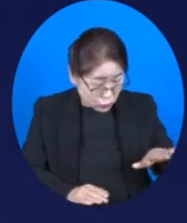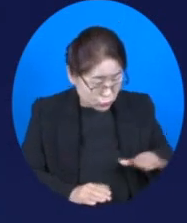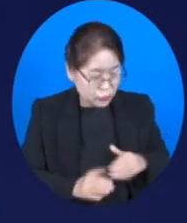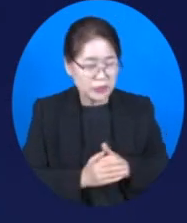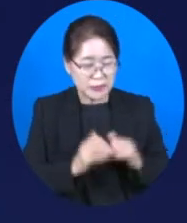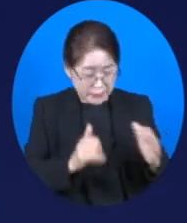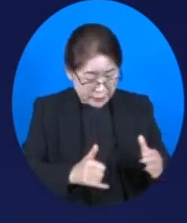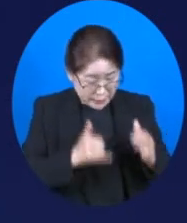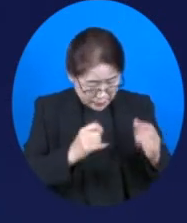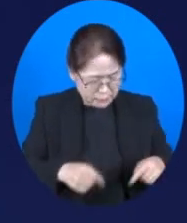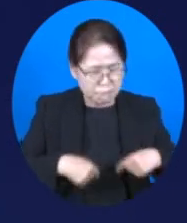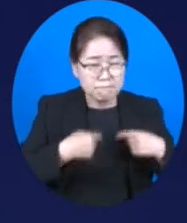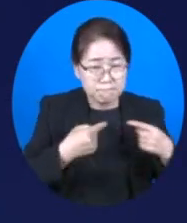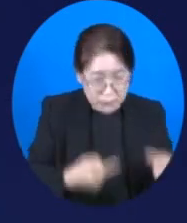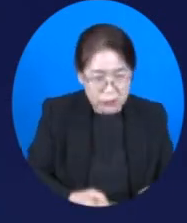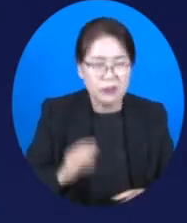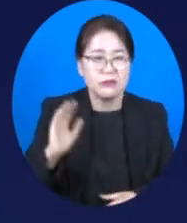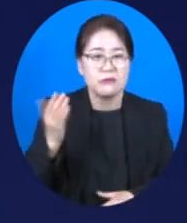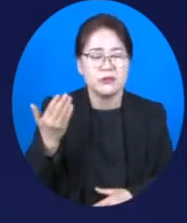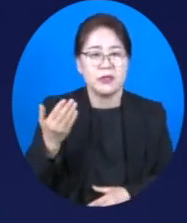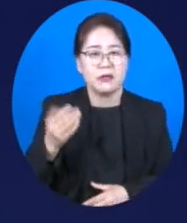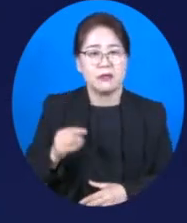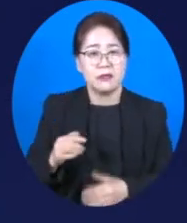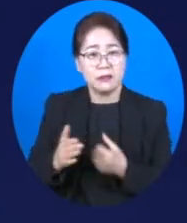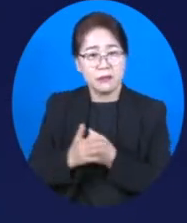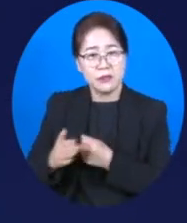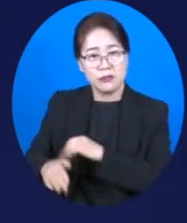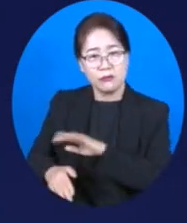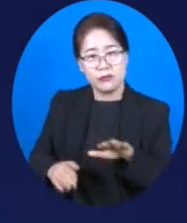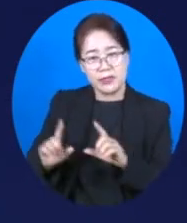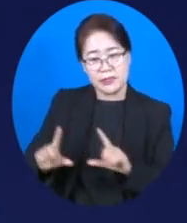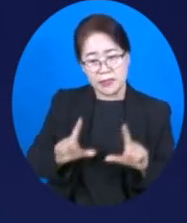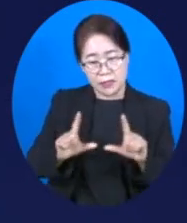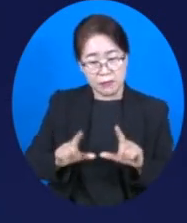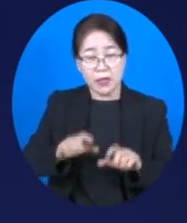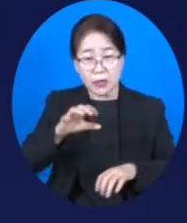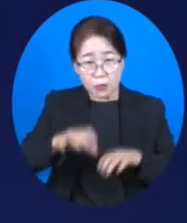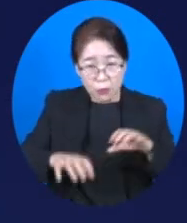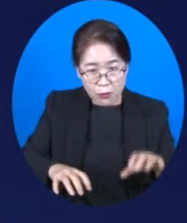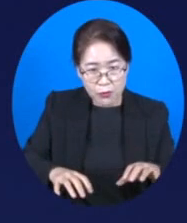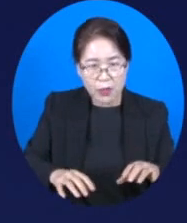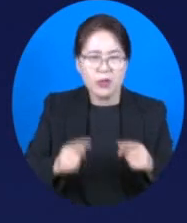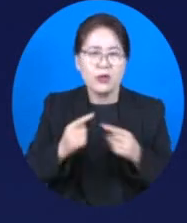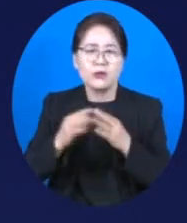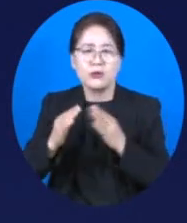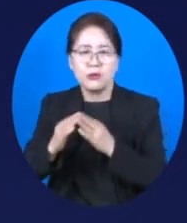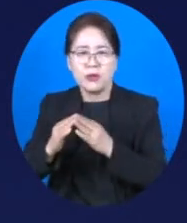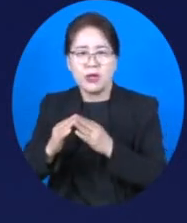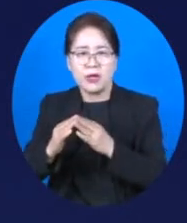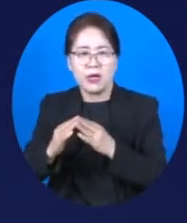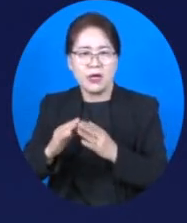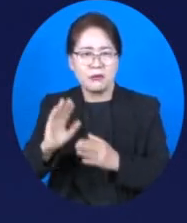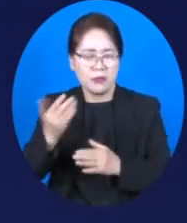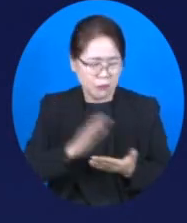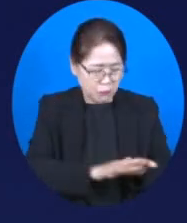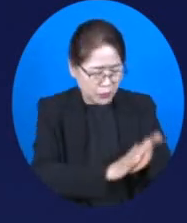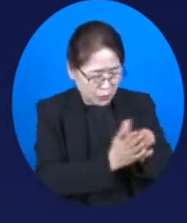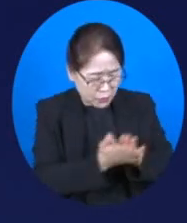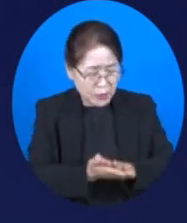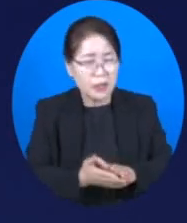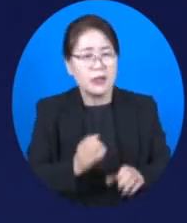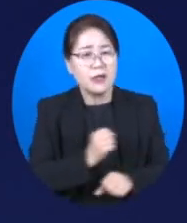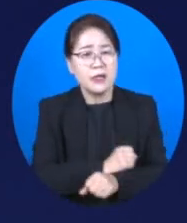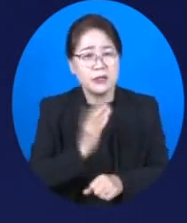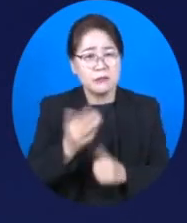이 세상 속으로 나아가야 합니다. 그래서 우리의 삶의 현장이 교회가 되게 해야 합니다. 그리고